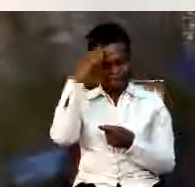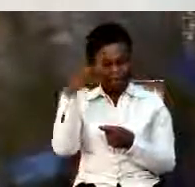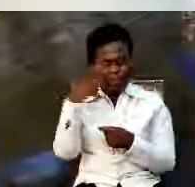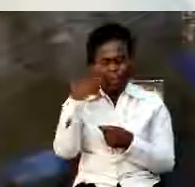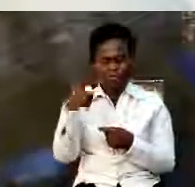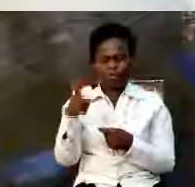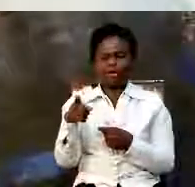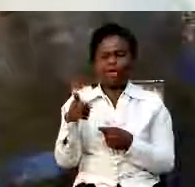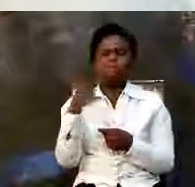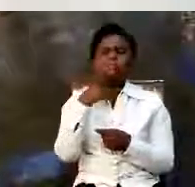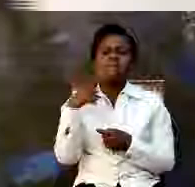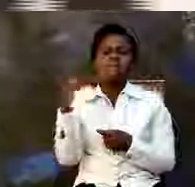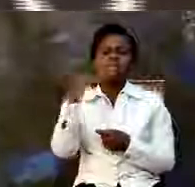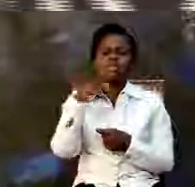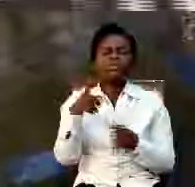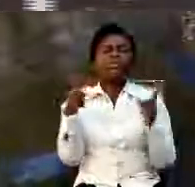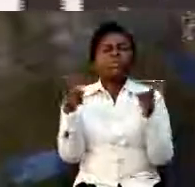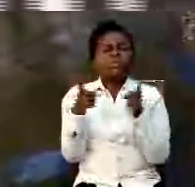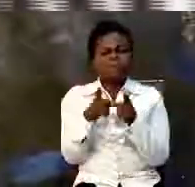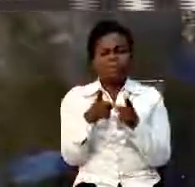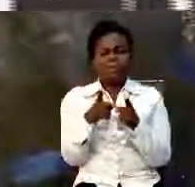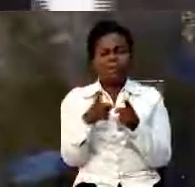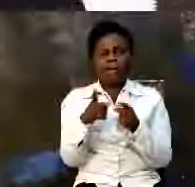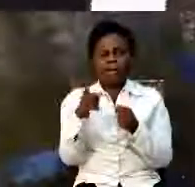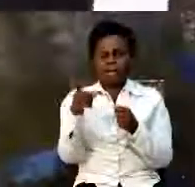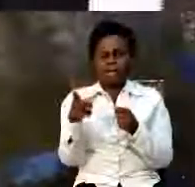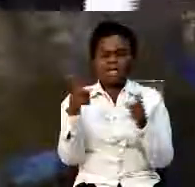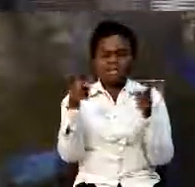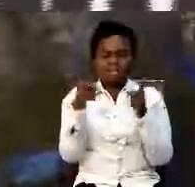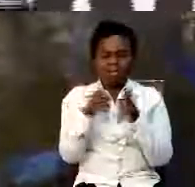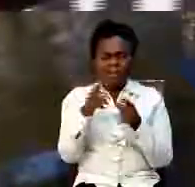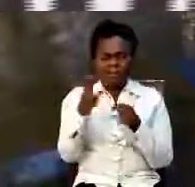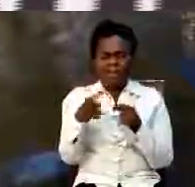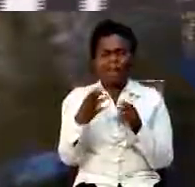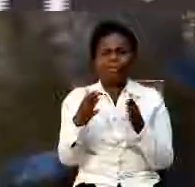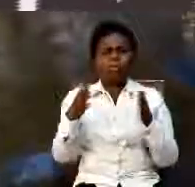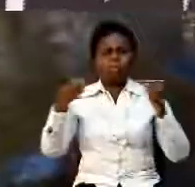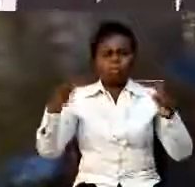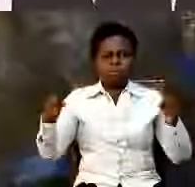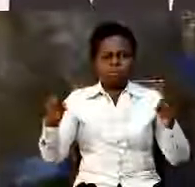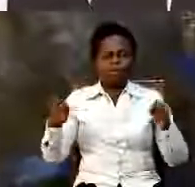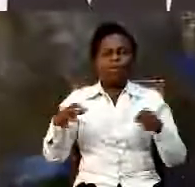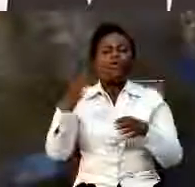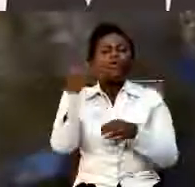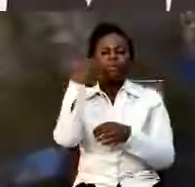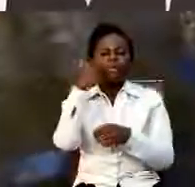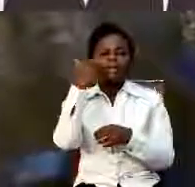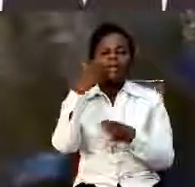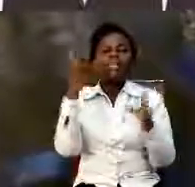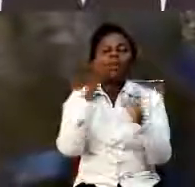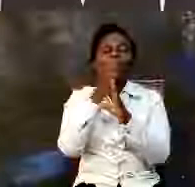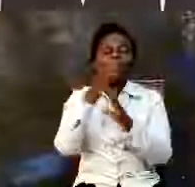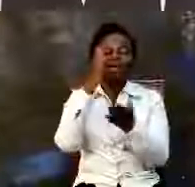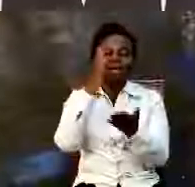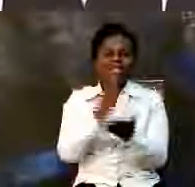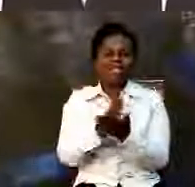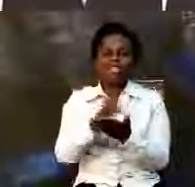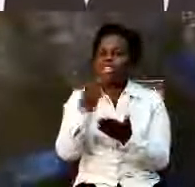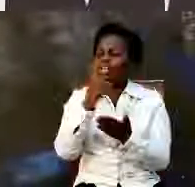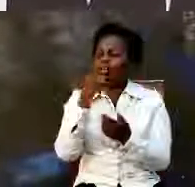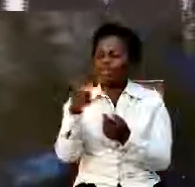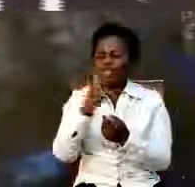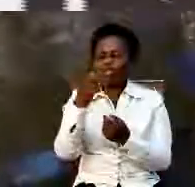umekuwa mwembamba siku hiyo. Siku hizi. Yeye ni mwembamba au ni mnene? Sasa unamtania kwa hali halisi. Hiyo sio sifa. Msisifie